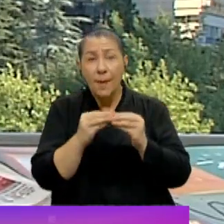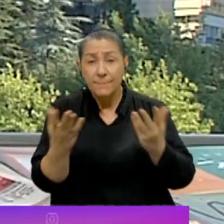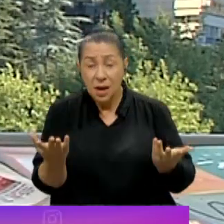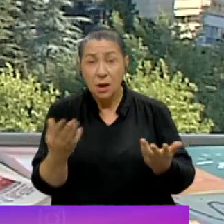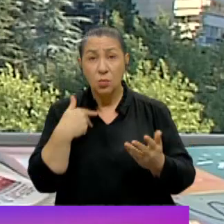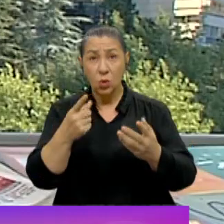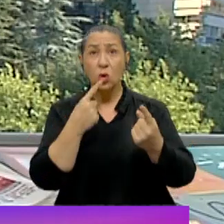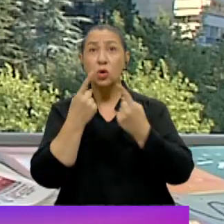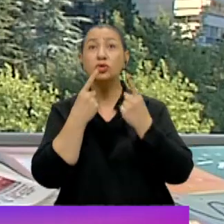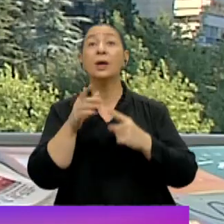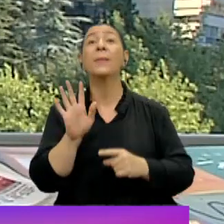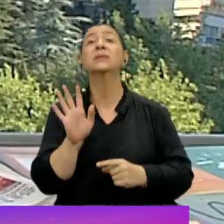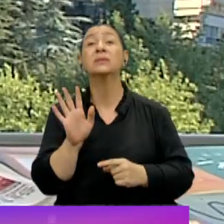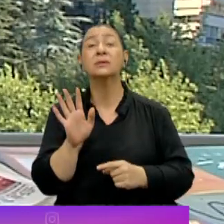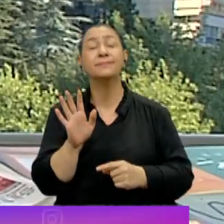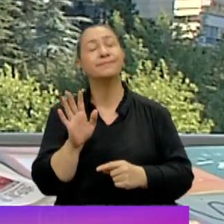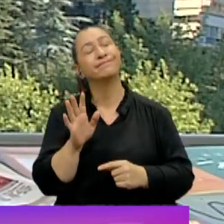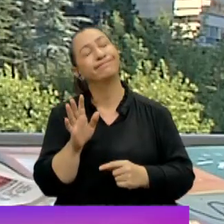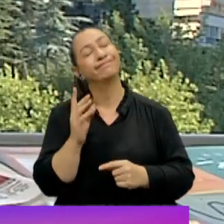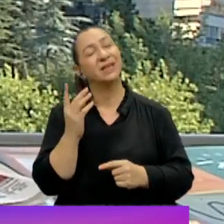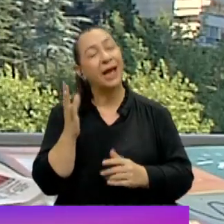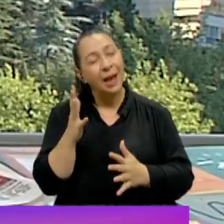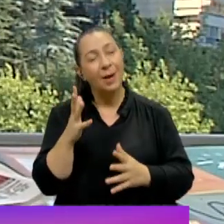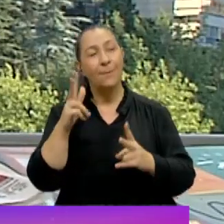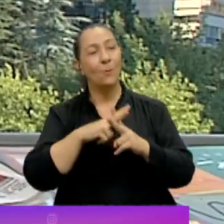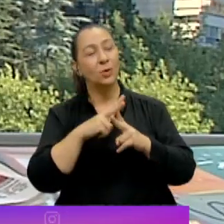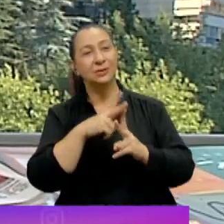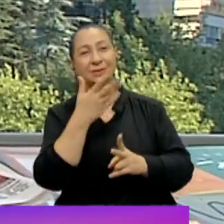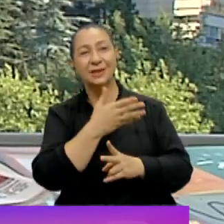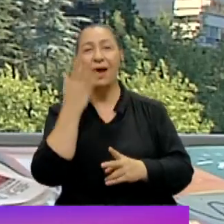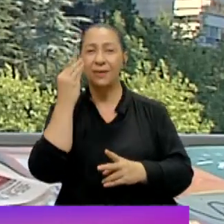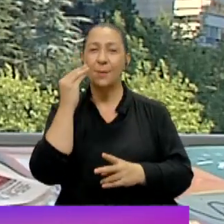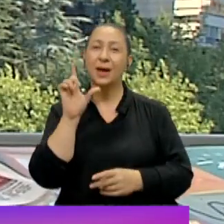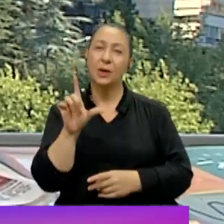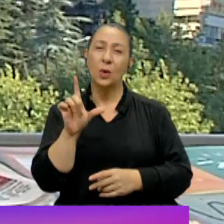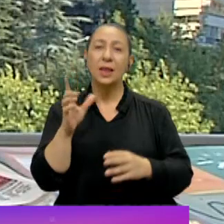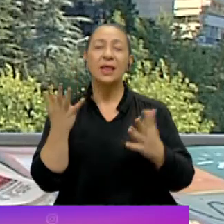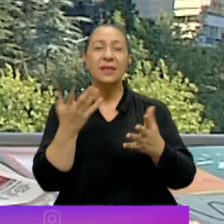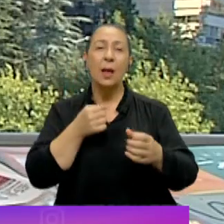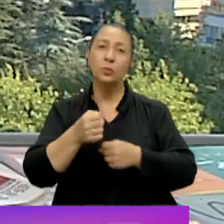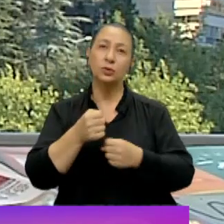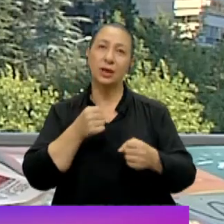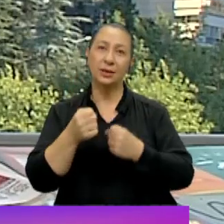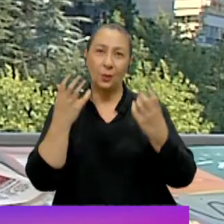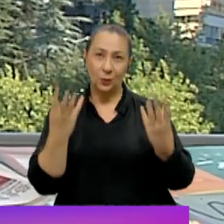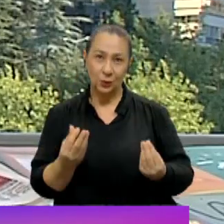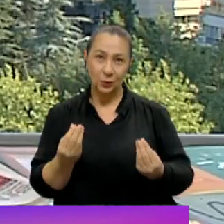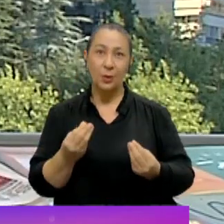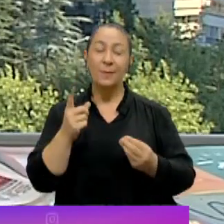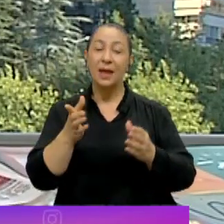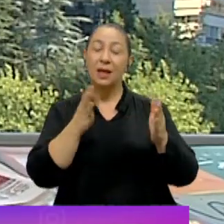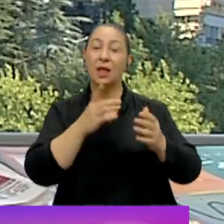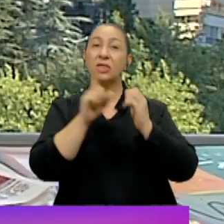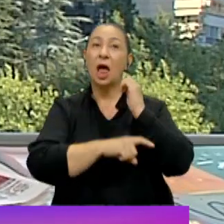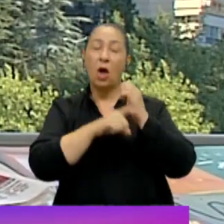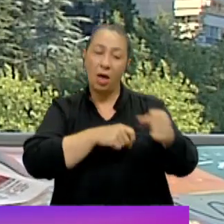Bu konuşulamaz mı? Bir de galiba polislerimizi anlamak gerekiyor. Ne kadar mücadele verdiklerini, bir yandan